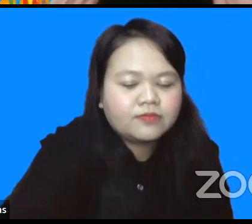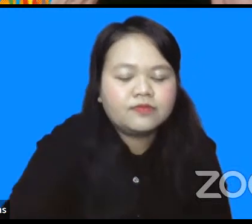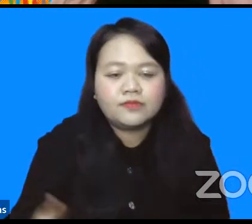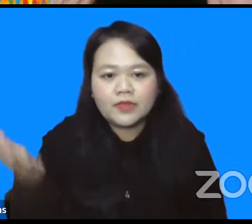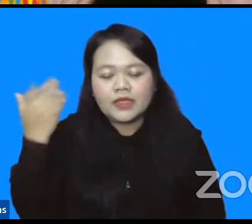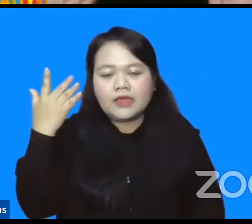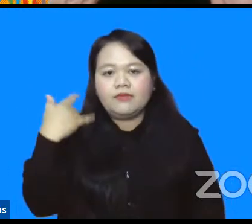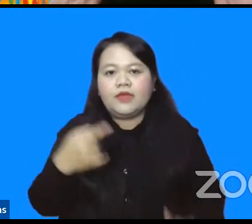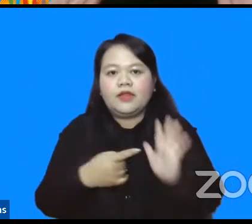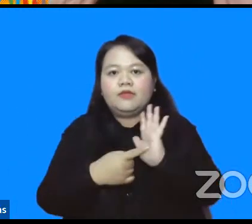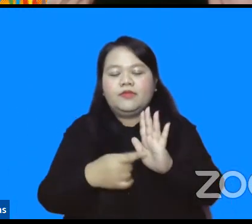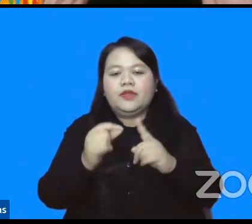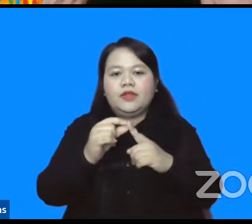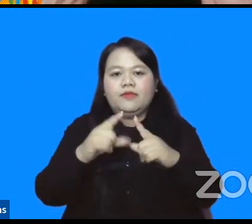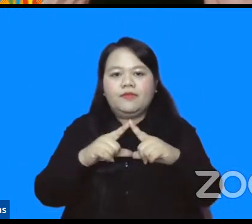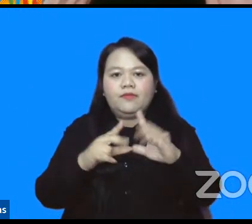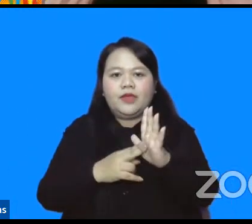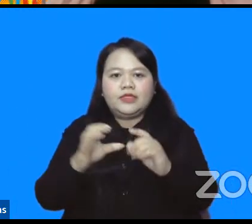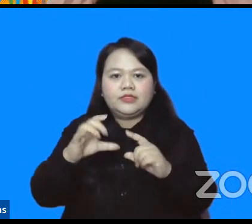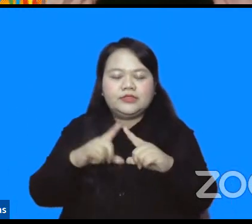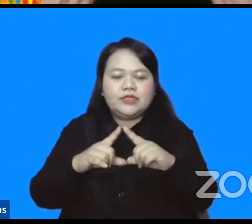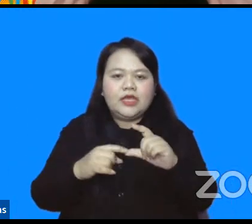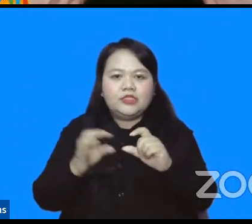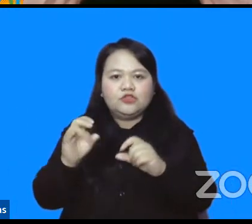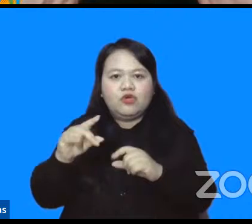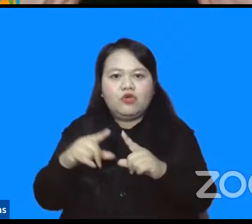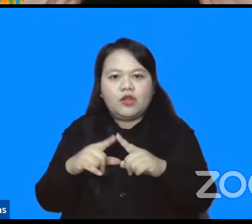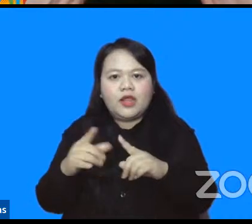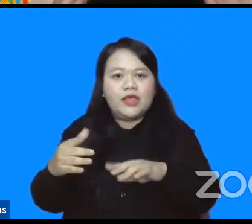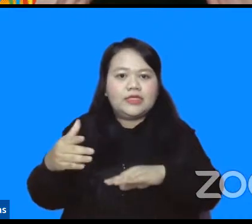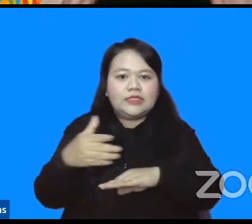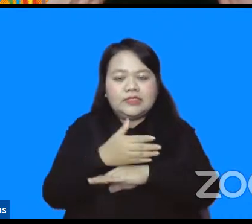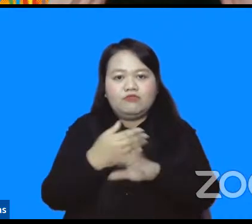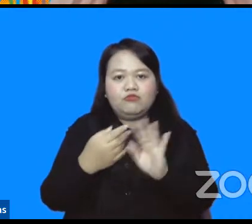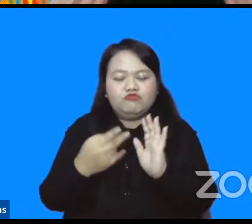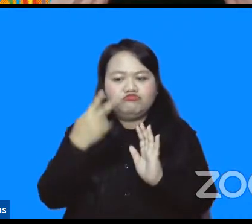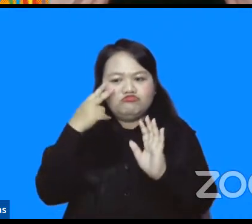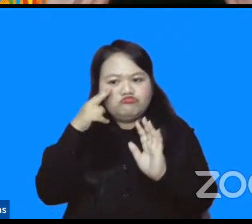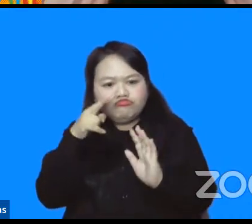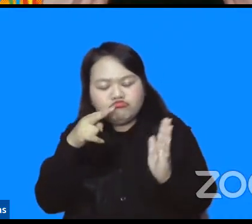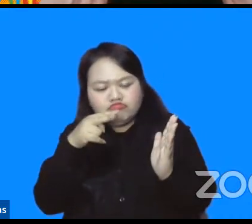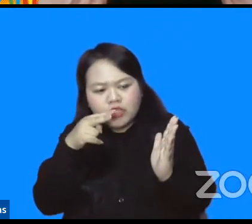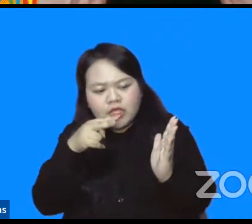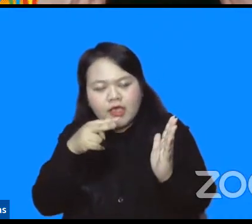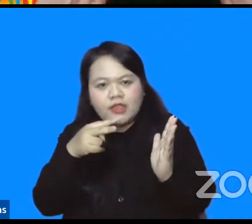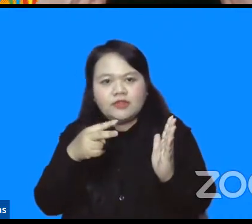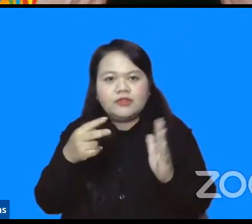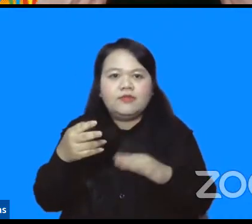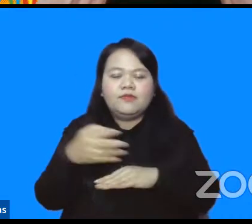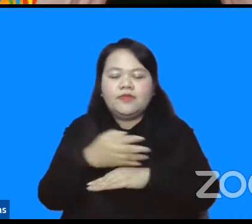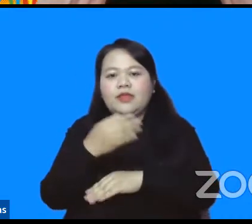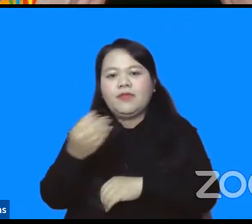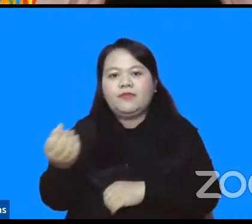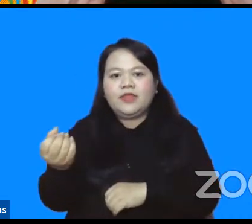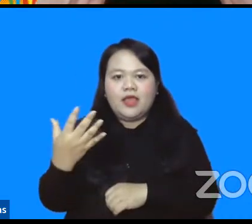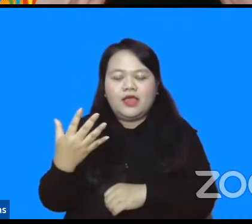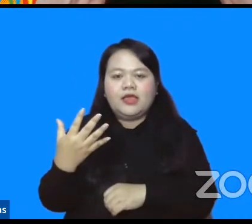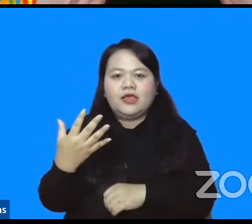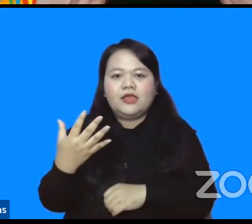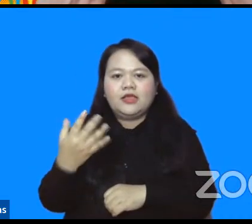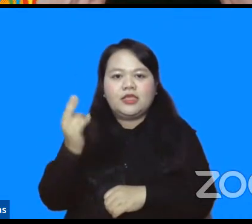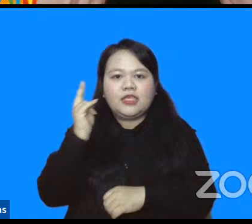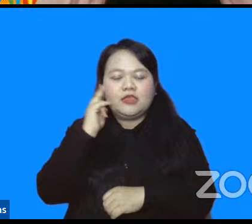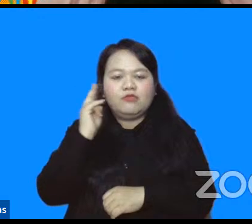tuh pagelaran Pancasora kemarin itu mungkin kalau sebelum nonton nih ya waktu pertama disampaikan gitu ya Bunda